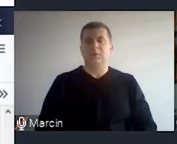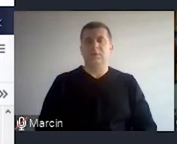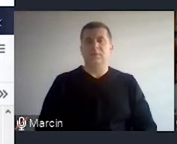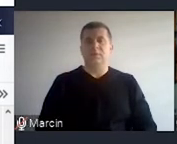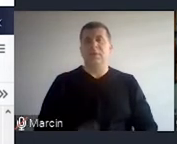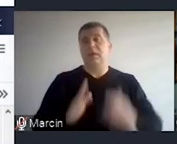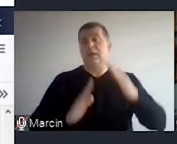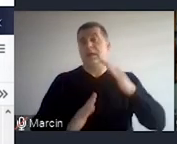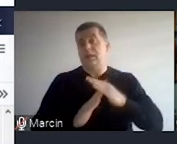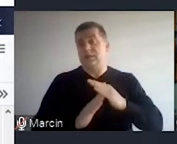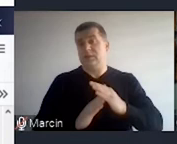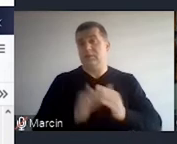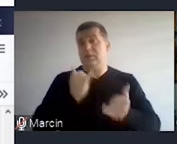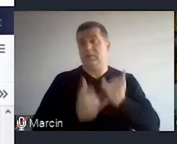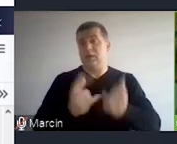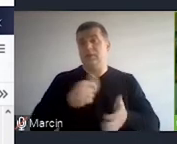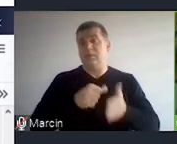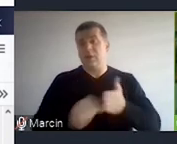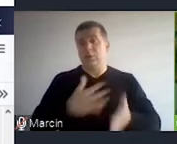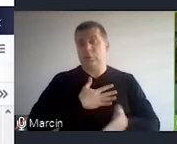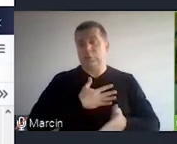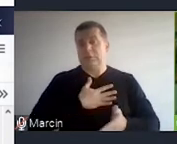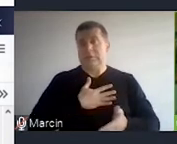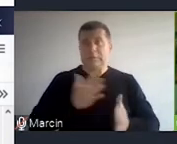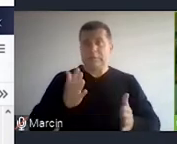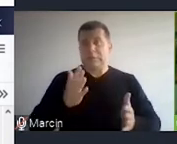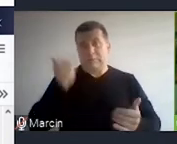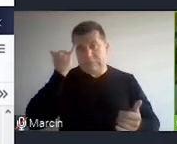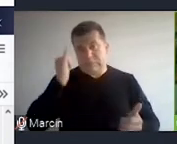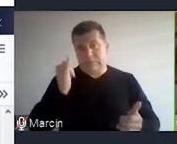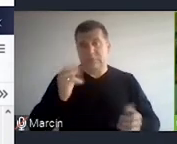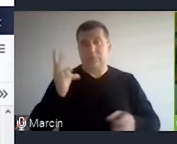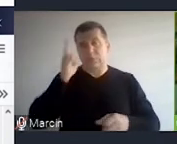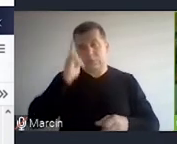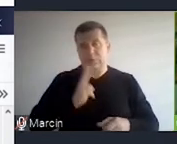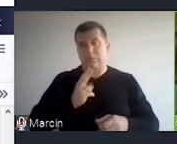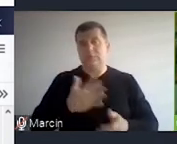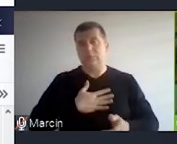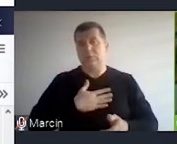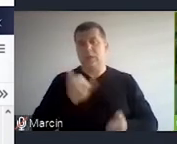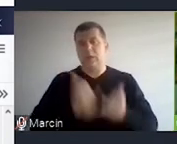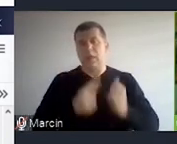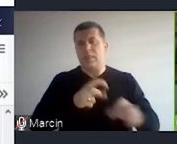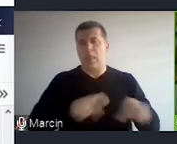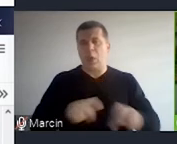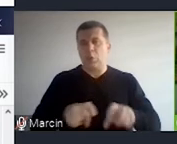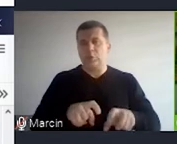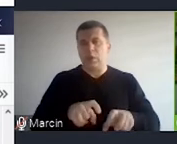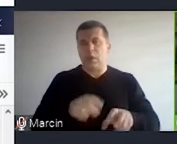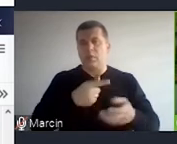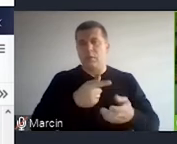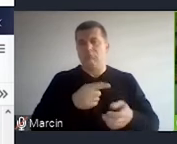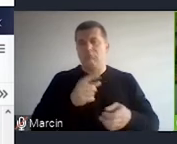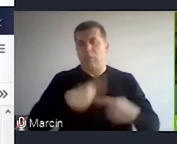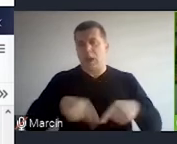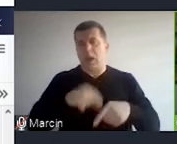2014. W razie gdybyście Państwo wyjątkowo podpadli instytucji, za rażące naruszenia w zakresie zarządzania projektem,